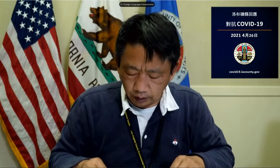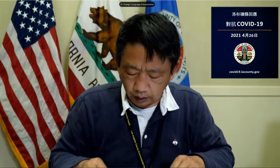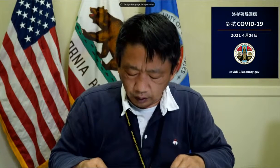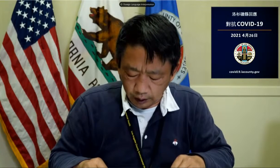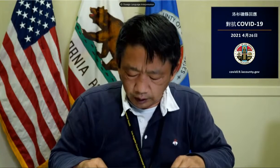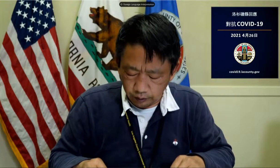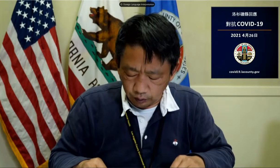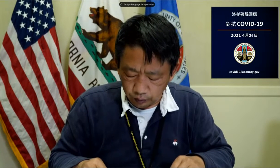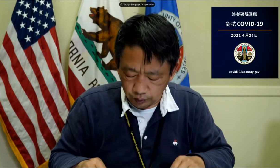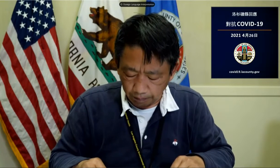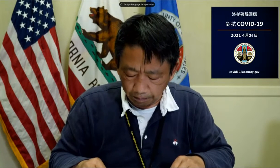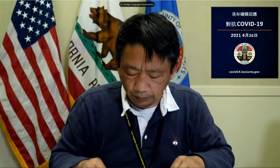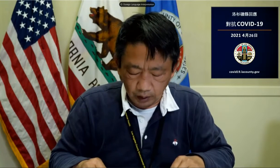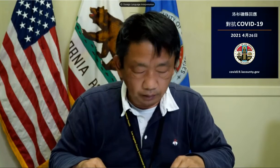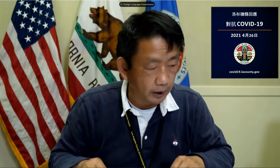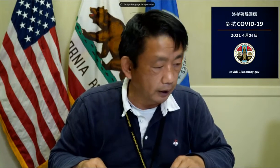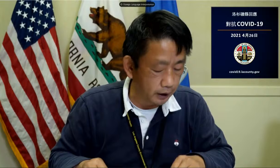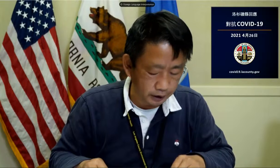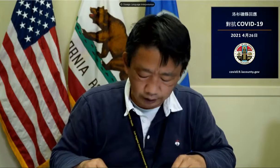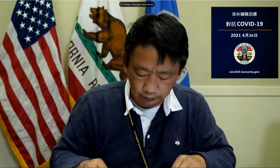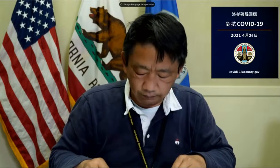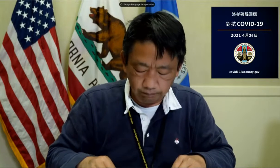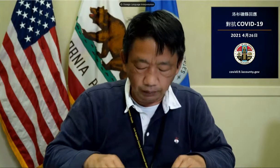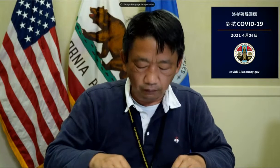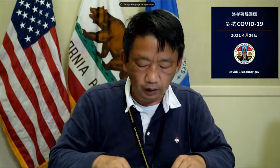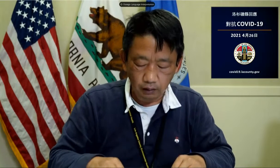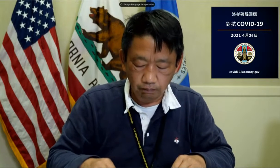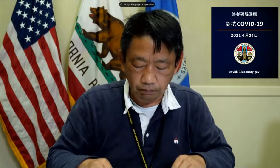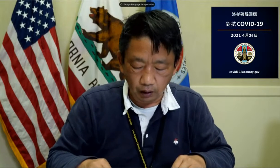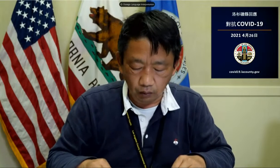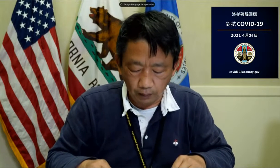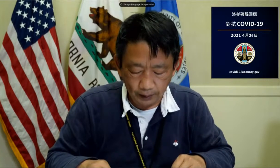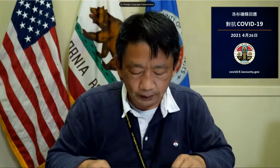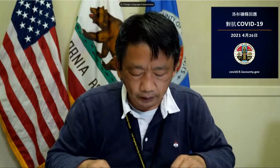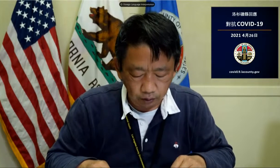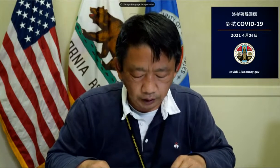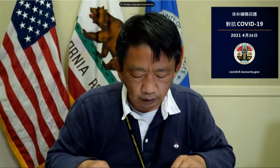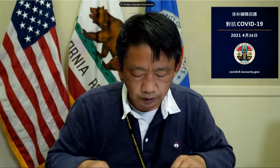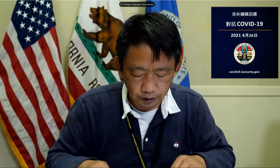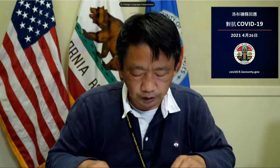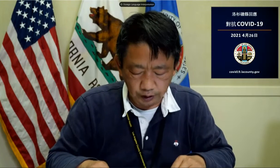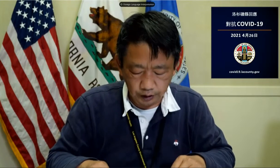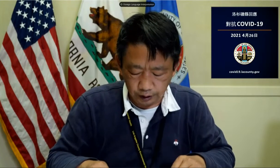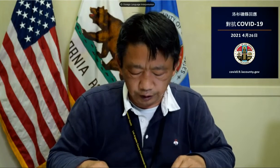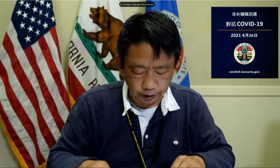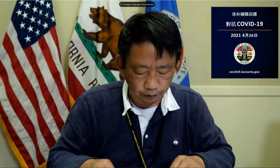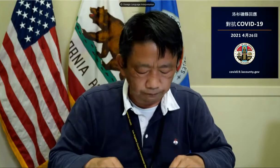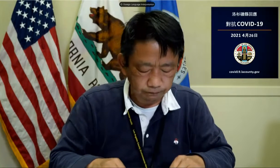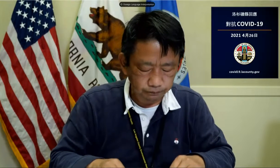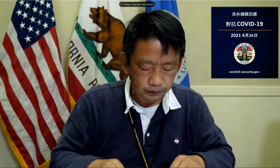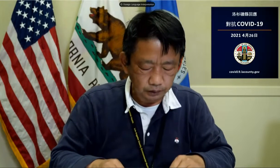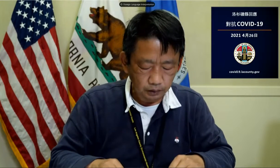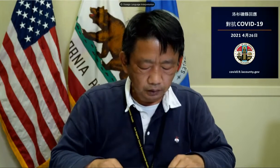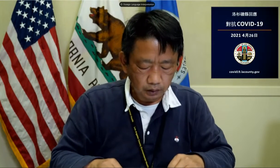切可以利用的工具，避免类似的爆发，包括佩戴口罩及勤洗